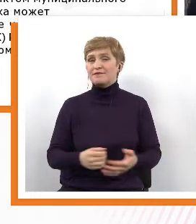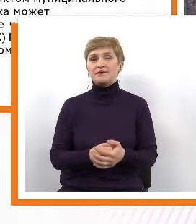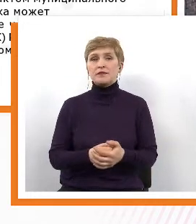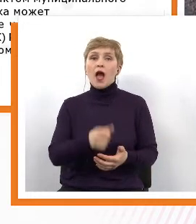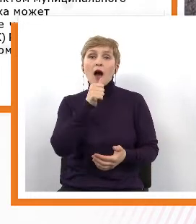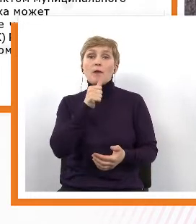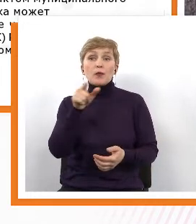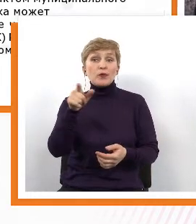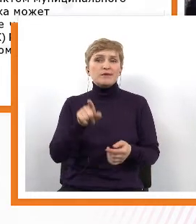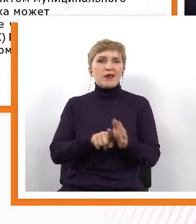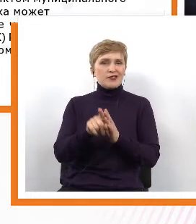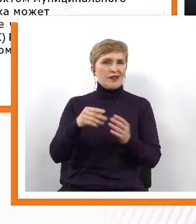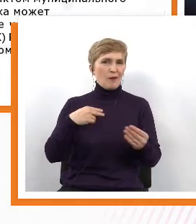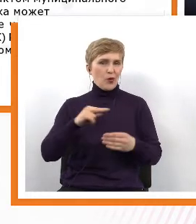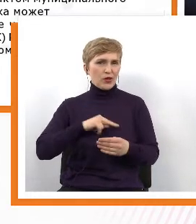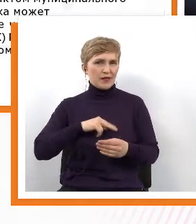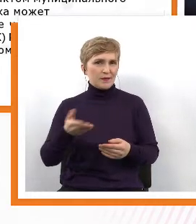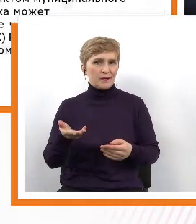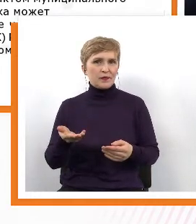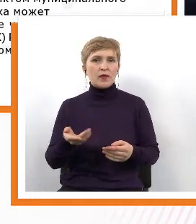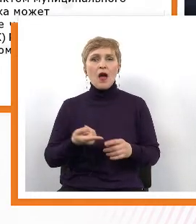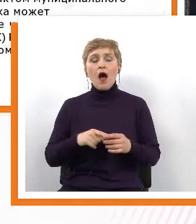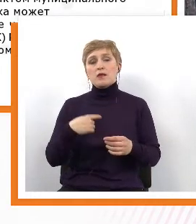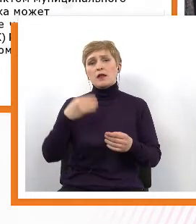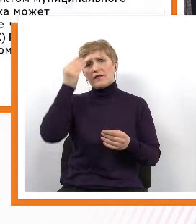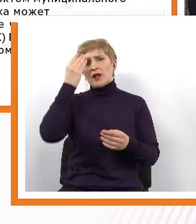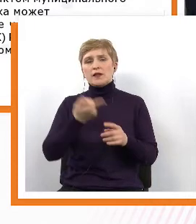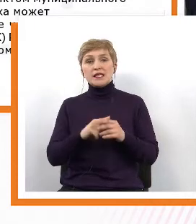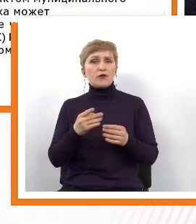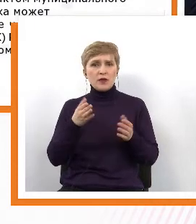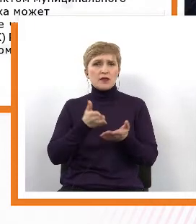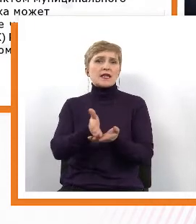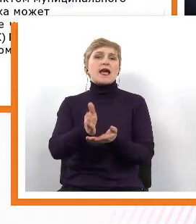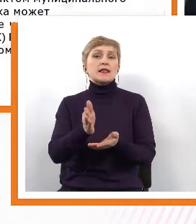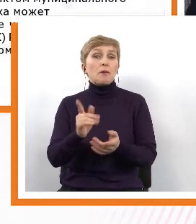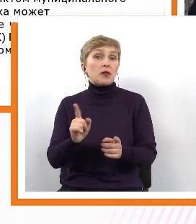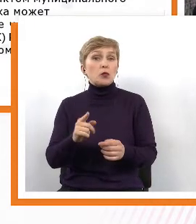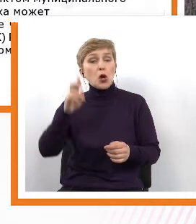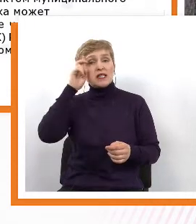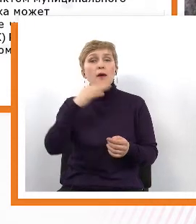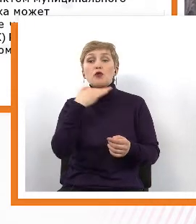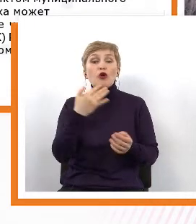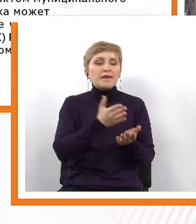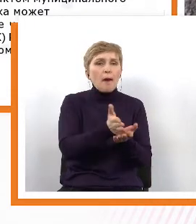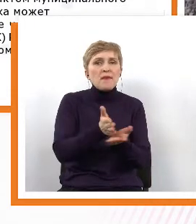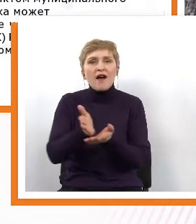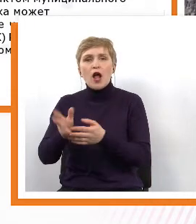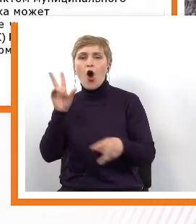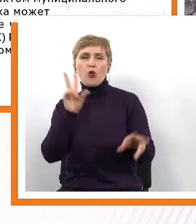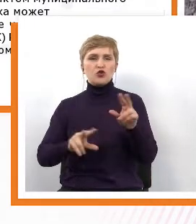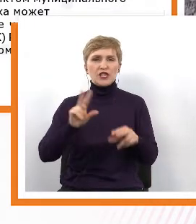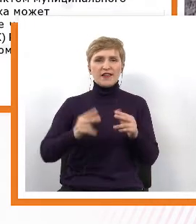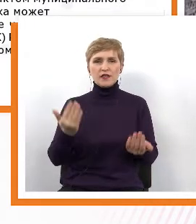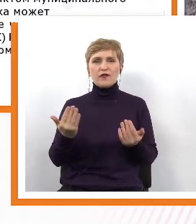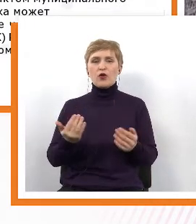Попробуйте с ними начать работать. Вот, на наш взгляд, это сегодня прям такой тренд, потому что государство по многим направлениям, учитывая, сегодня